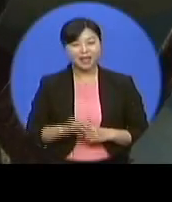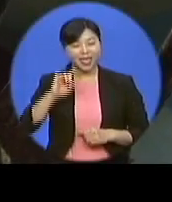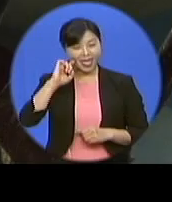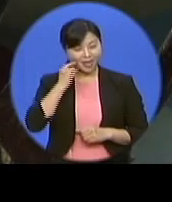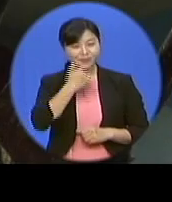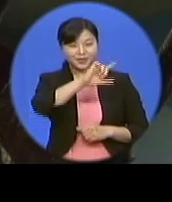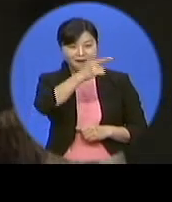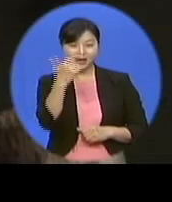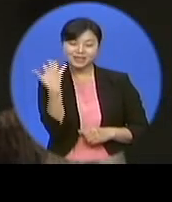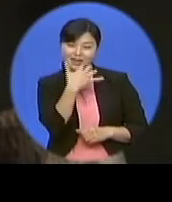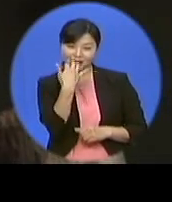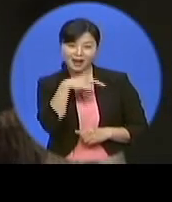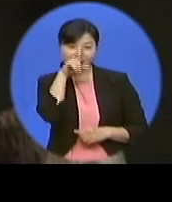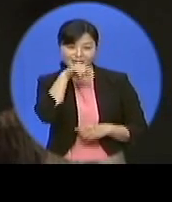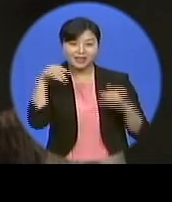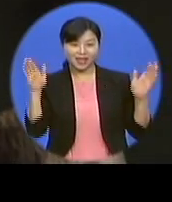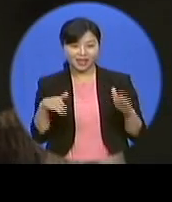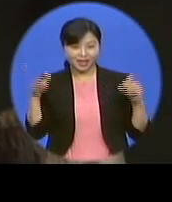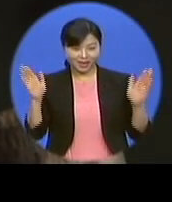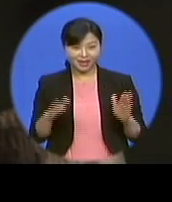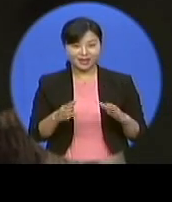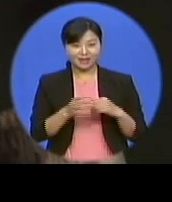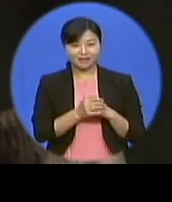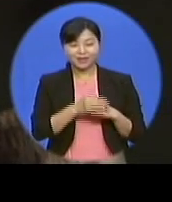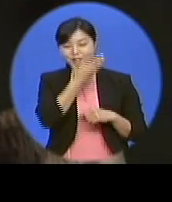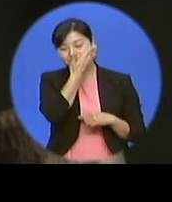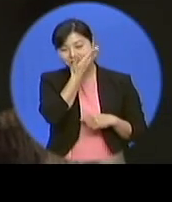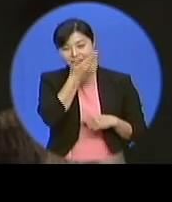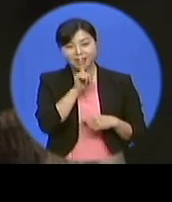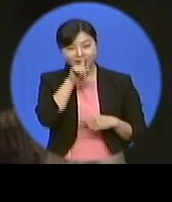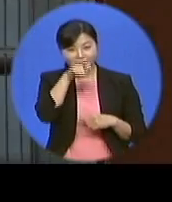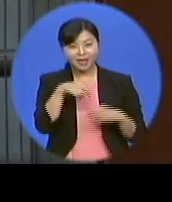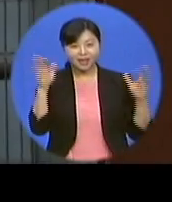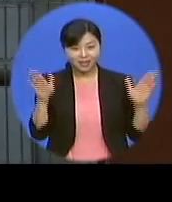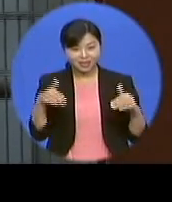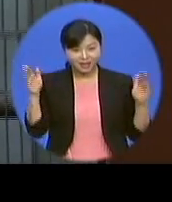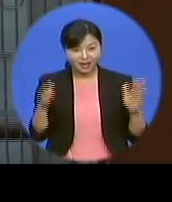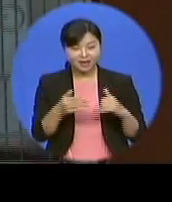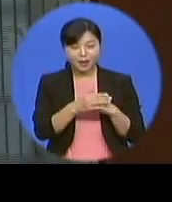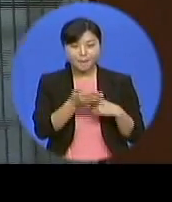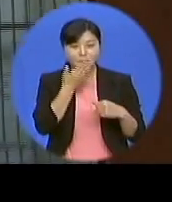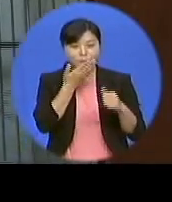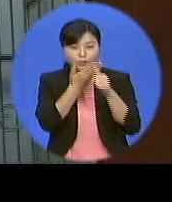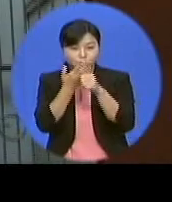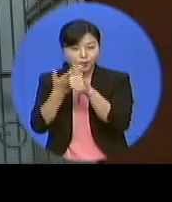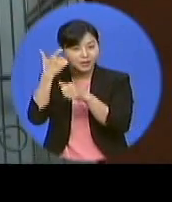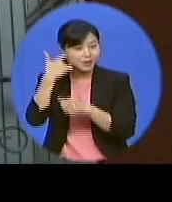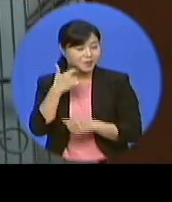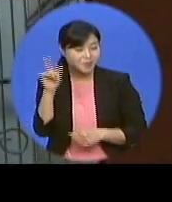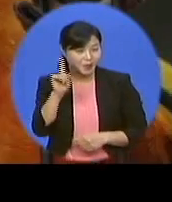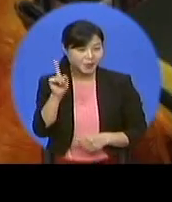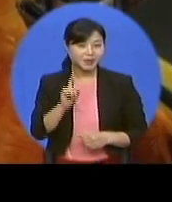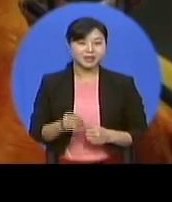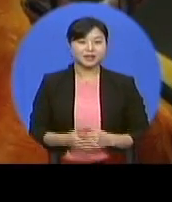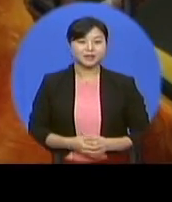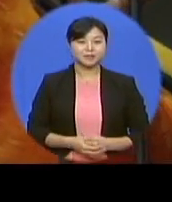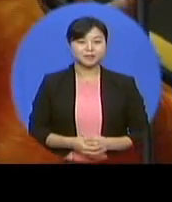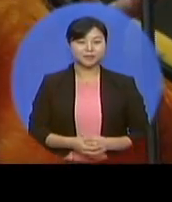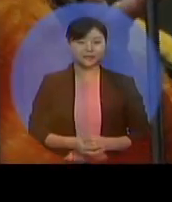알록달록 다양한 빛깔의 새들. 과연 이렇게 귀여운 새들에게 모이를 주는 느낌은 어떨까요?